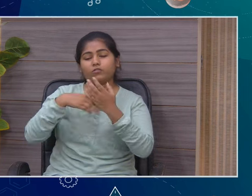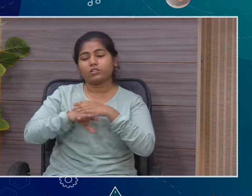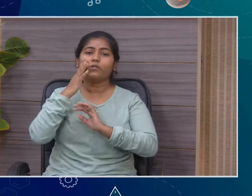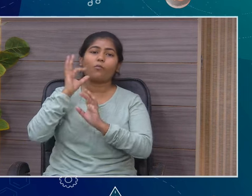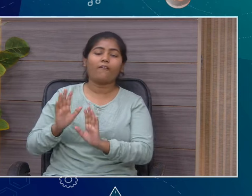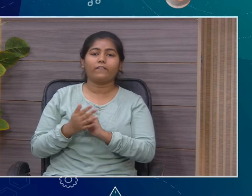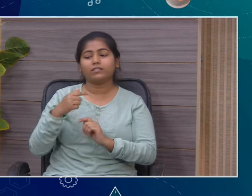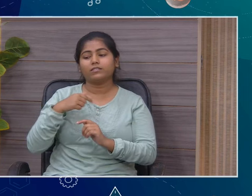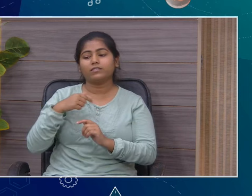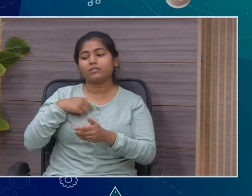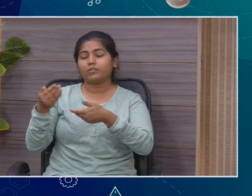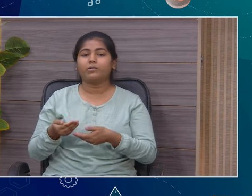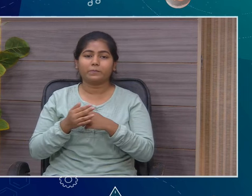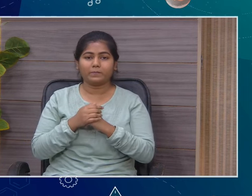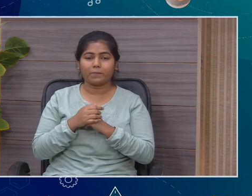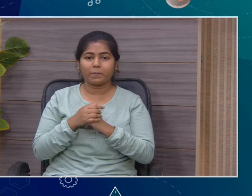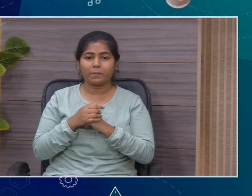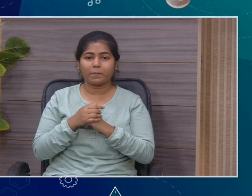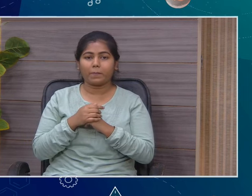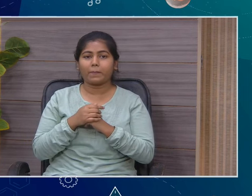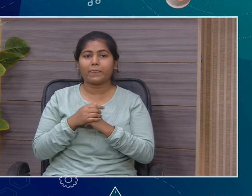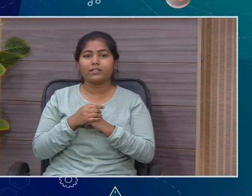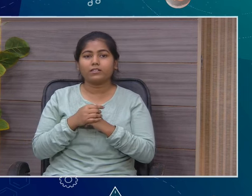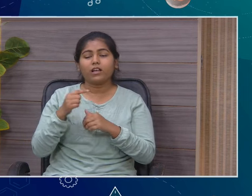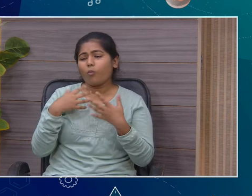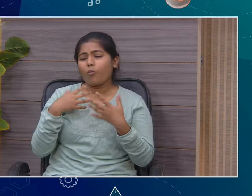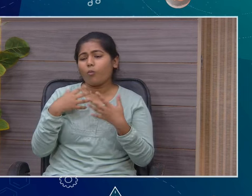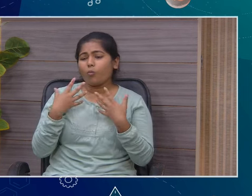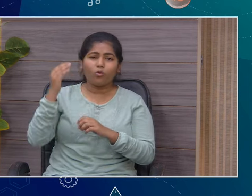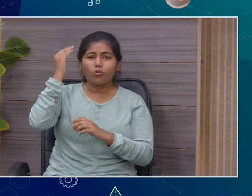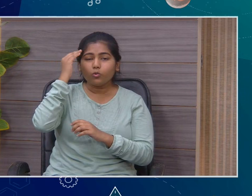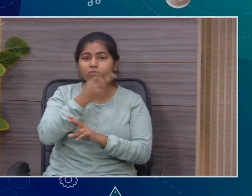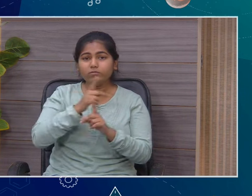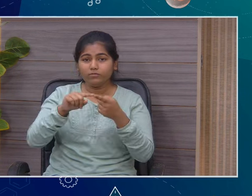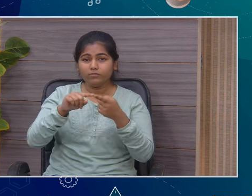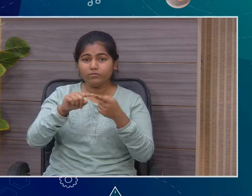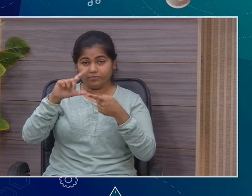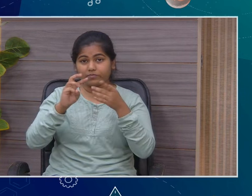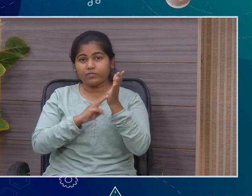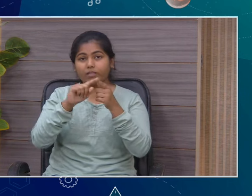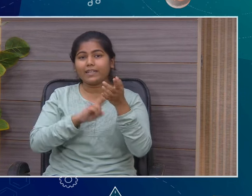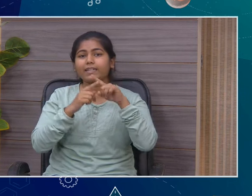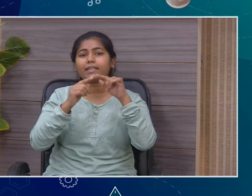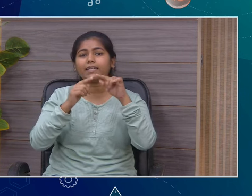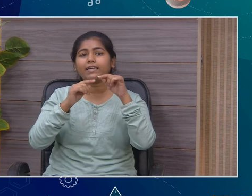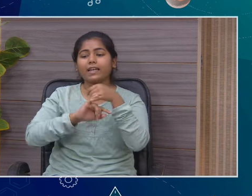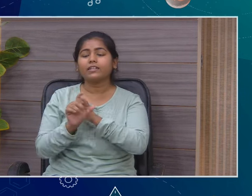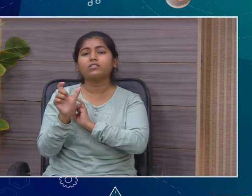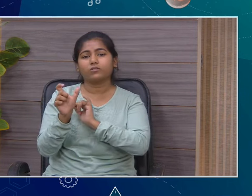Absolutely, तो इसलिए आपका बहुत बहुत स्वागत है, अभिनंदन है। मैं जानना चाहूंगा तत्वों के बारे में आज हम कैसे पढ़ने वाले हैं।